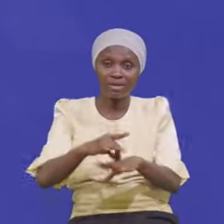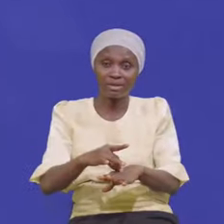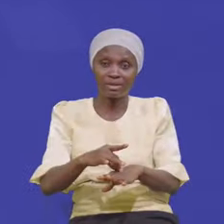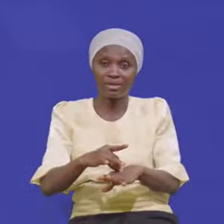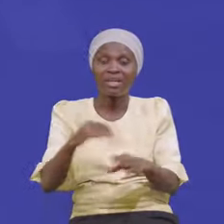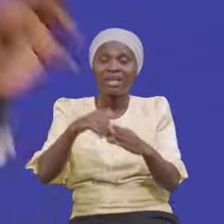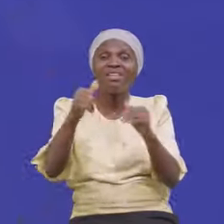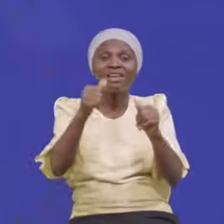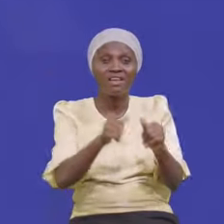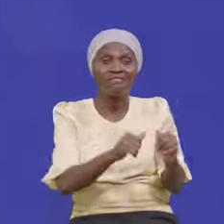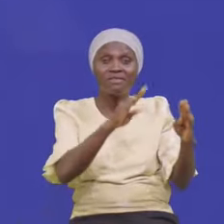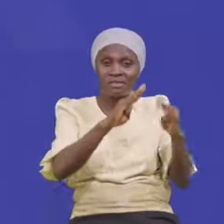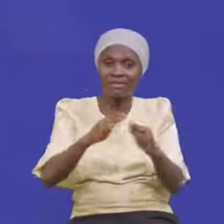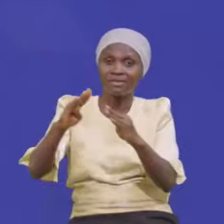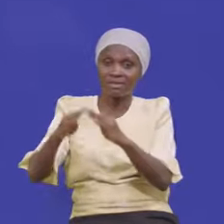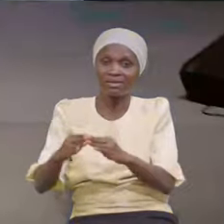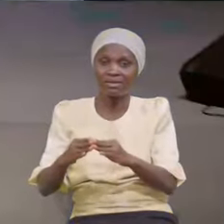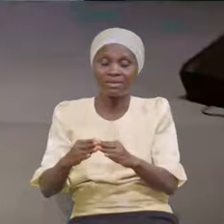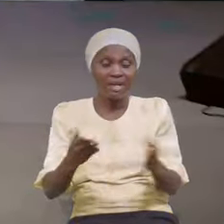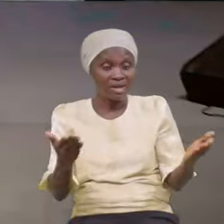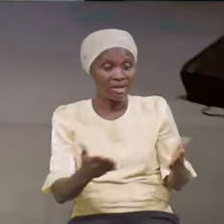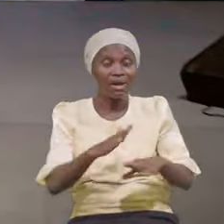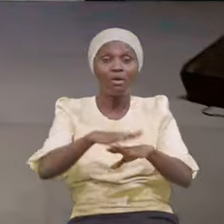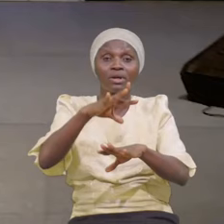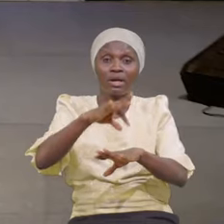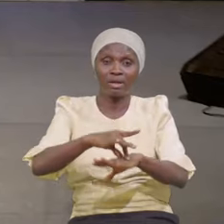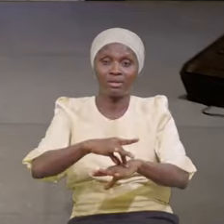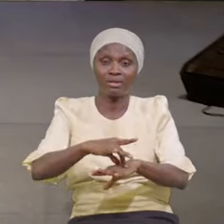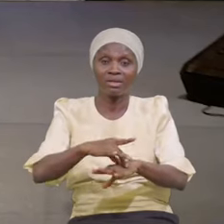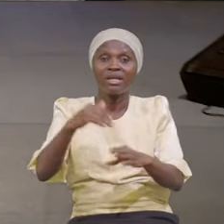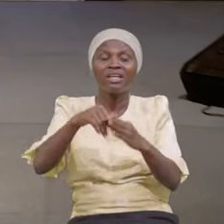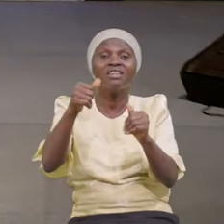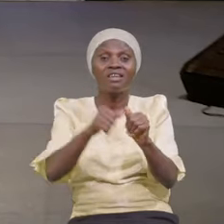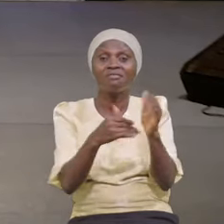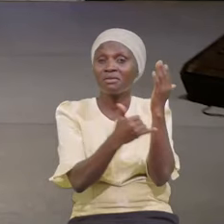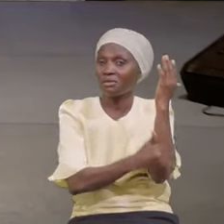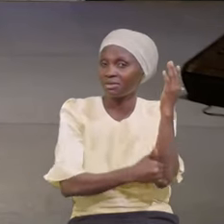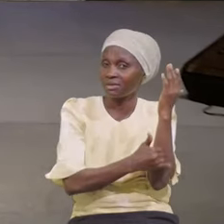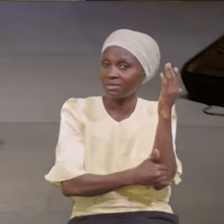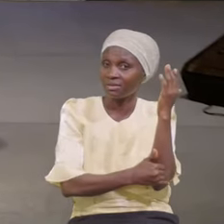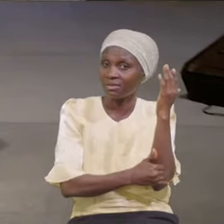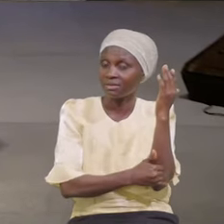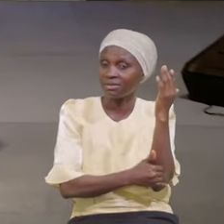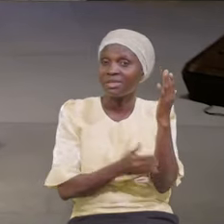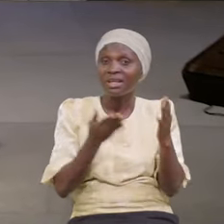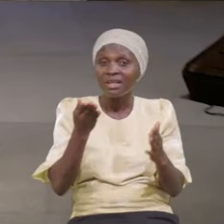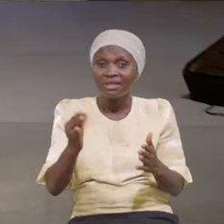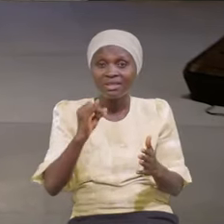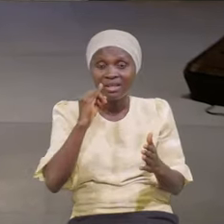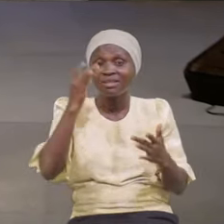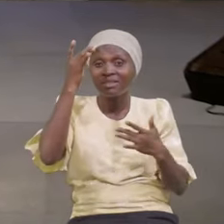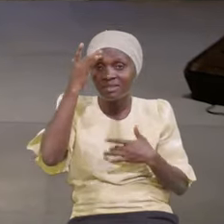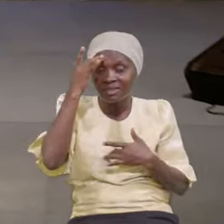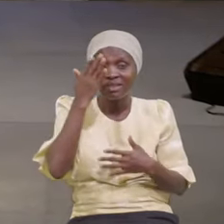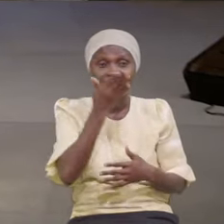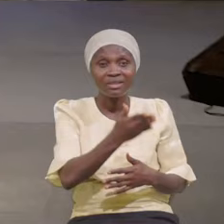ఇన్ ఎవ్రీ సిటీ, ప్రతి నగరంలో, హియర్ ఆన్ ఎర్త్, ఇక్కడ భూమి మీద, ఇన్ ఎవ్రీ కంట్రీ, ప్రతి దేశంలో, దేర్ ఇస్ సిక్నెస్, దేర్ ఇస్